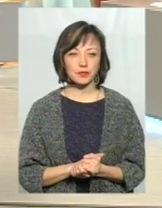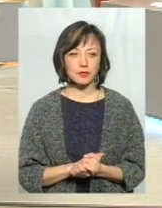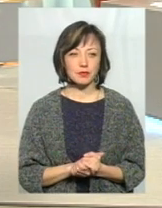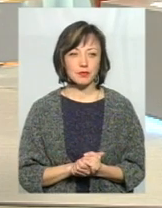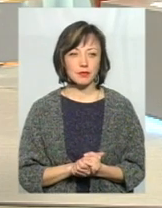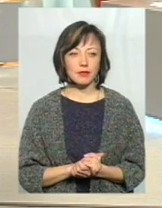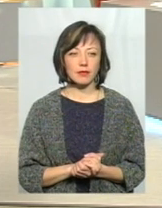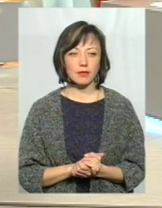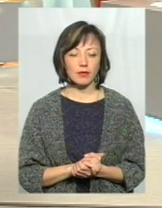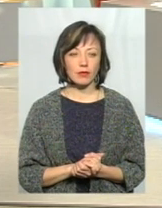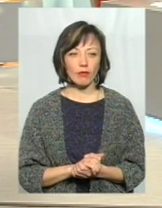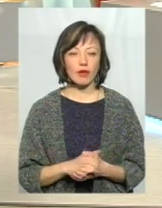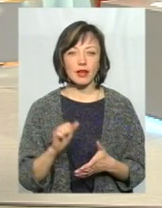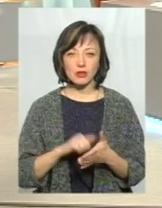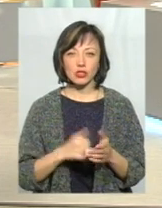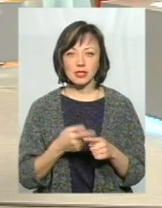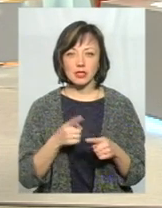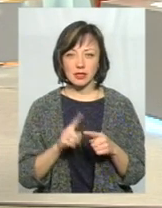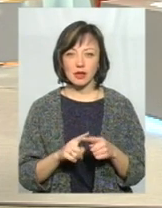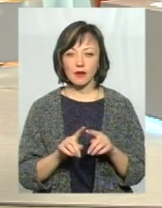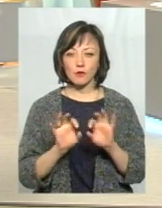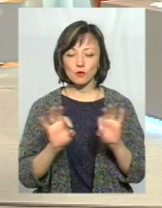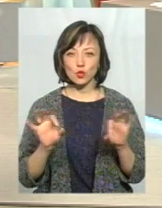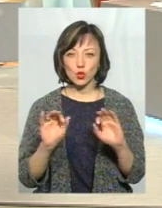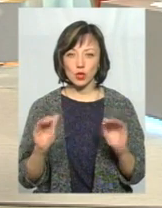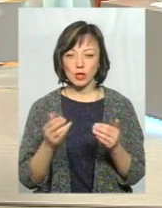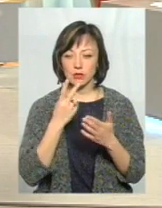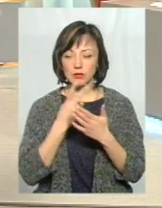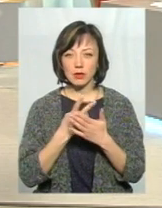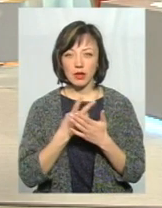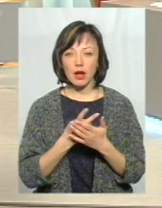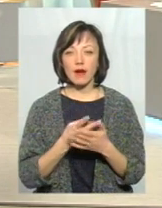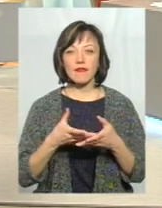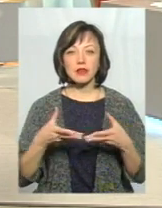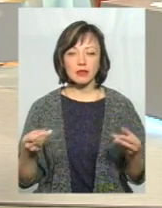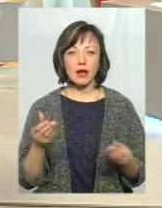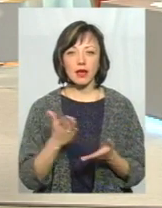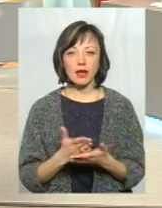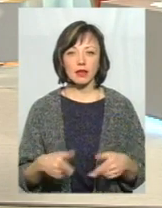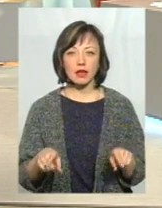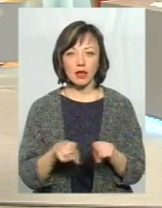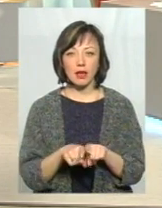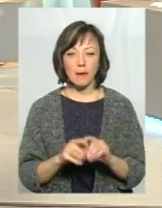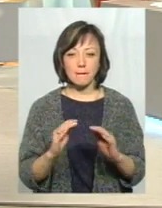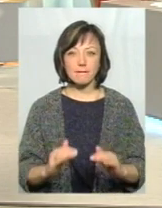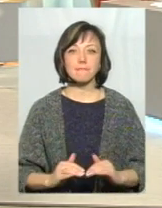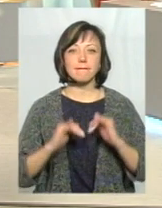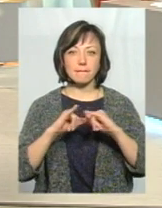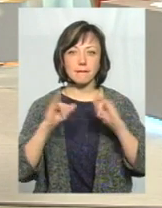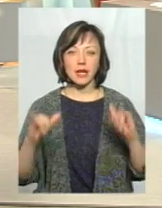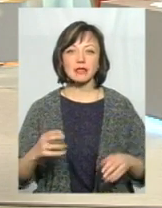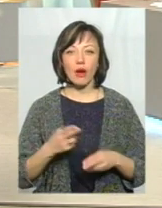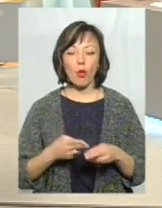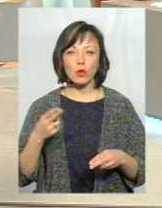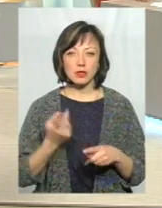Через те, напевно, в сюжеті ваш коментар прозвучав, що весна є такий пік, так, як загострення